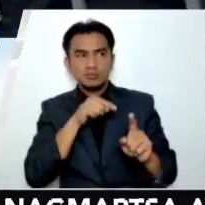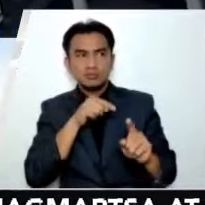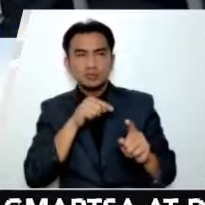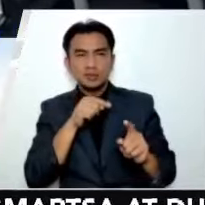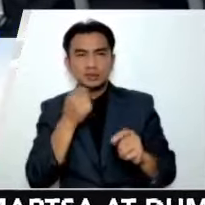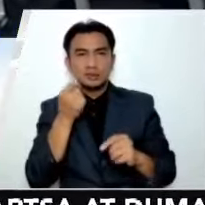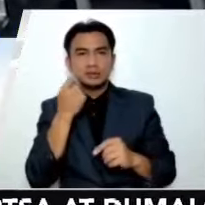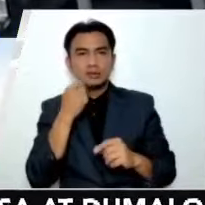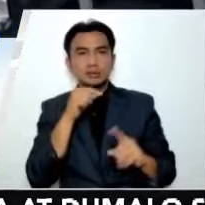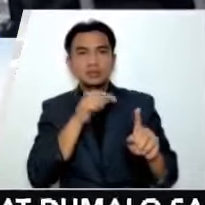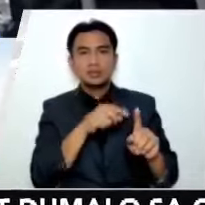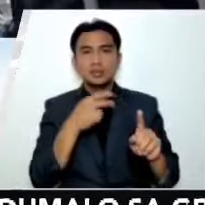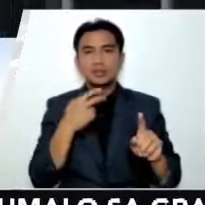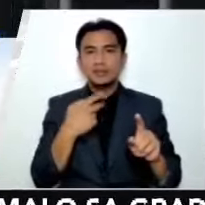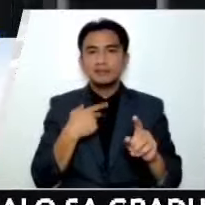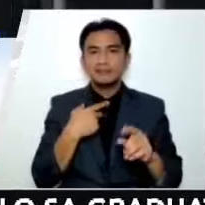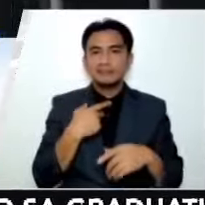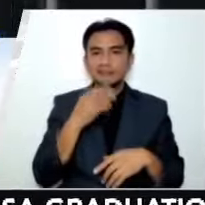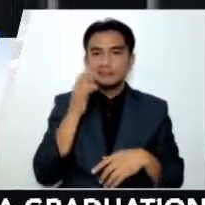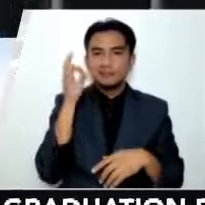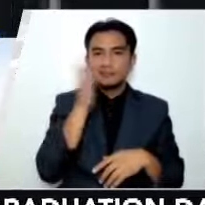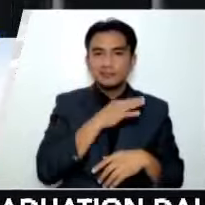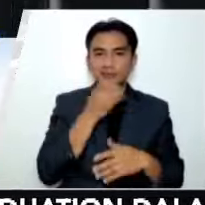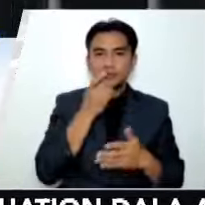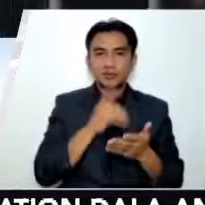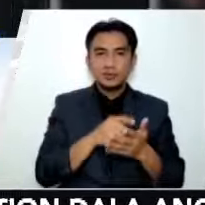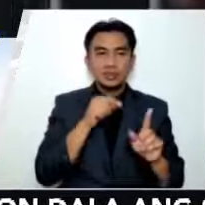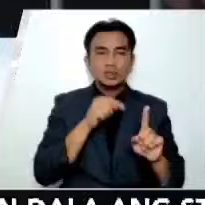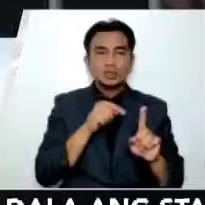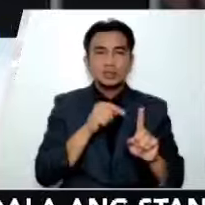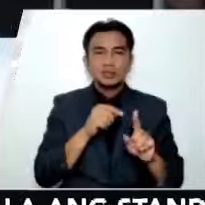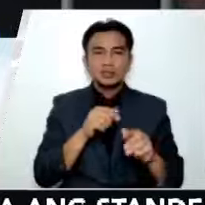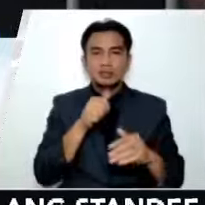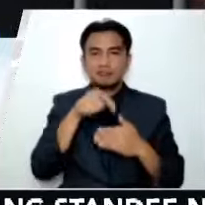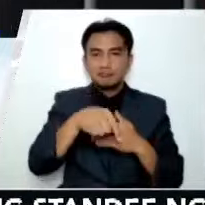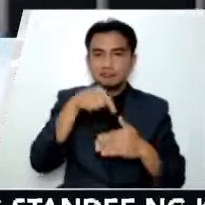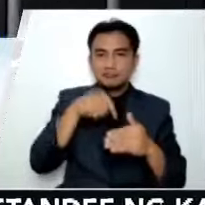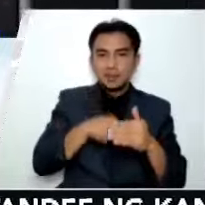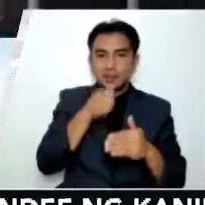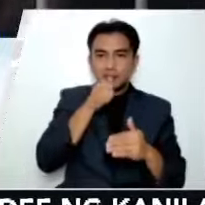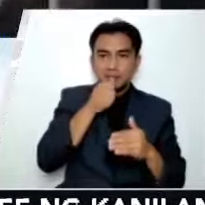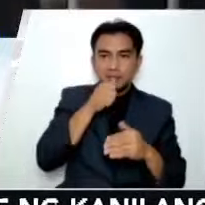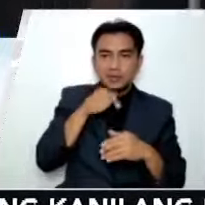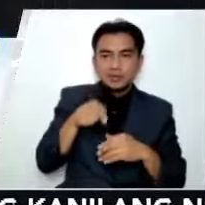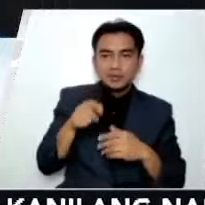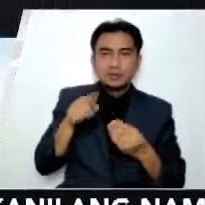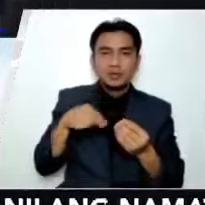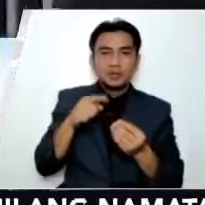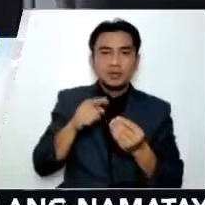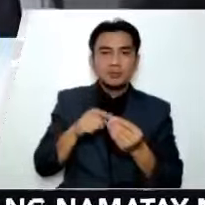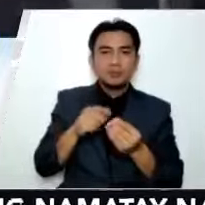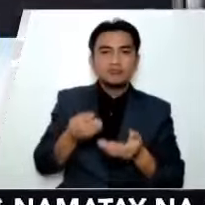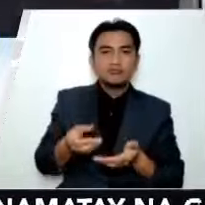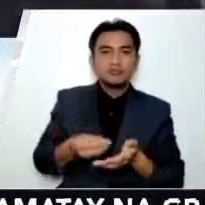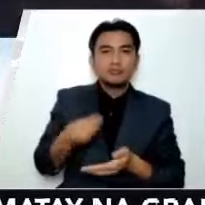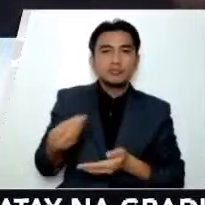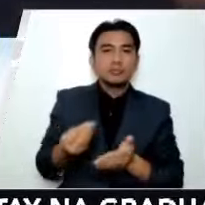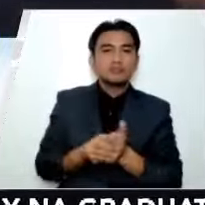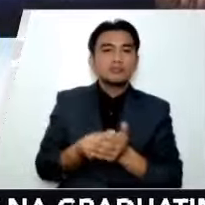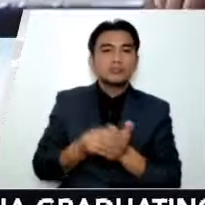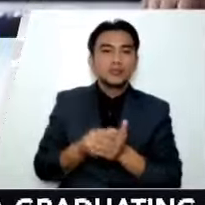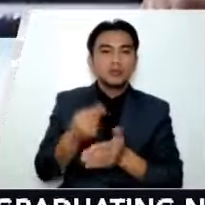si Trump para pagtakpan ang pagbabayad niya ng hush money sa isang adult film actress bago ang